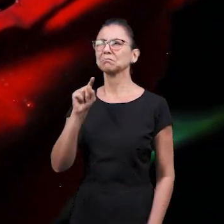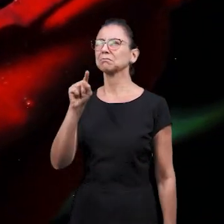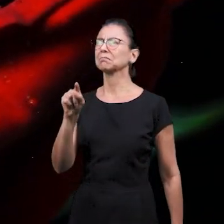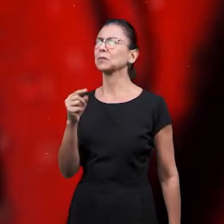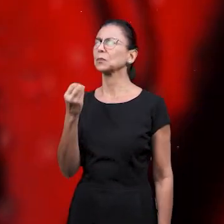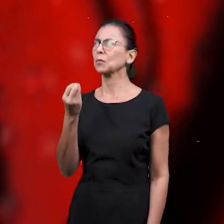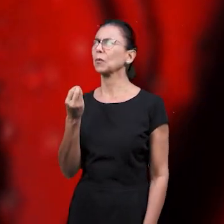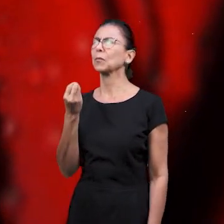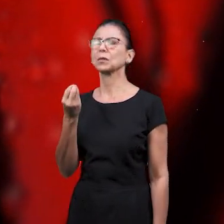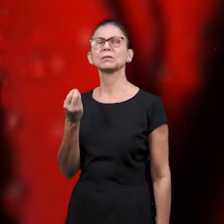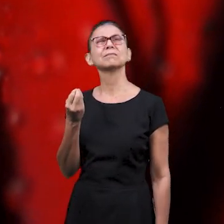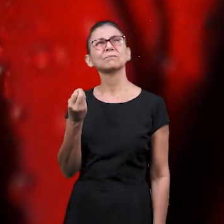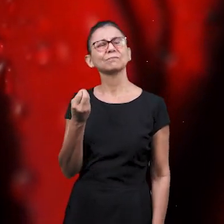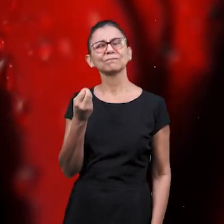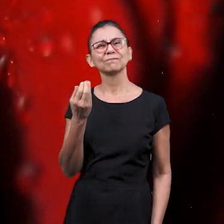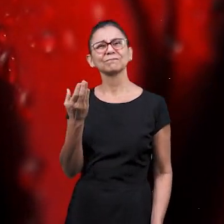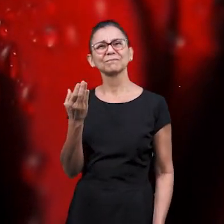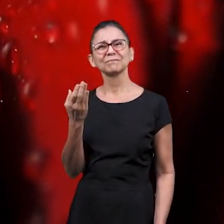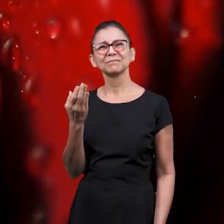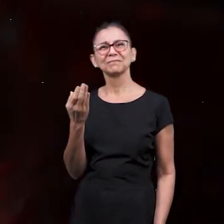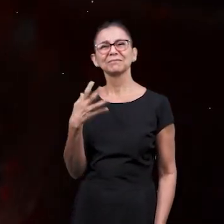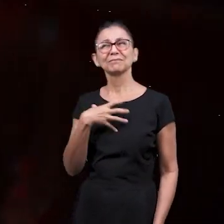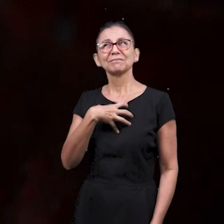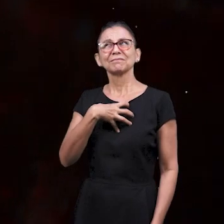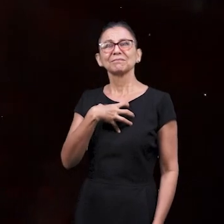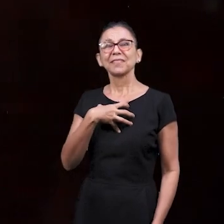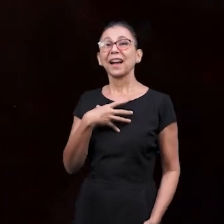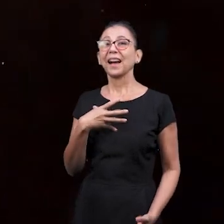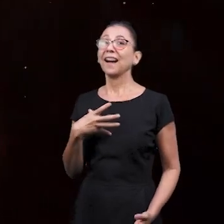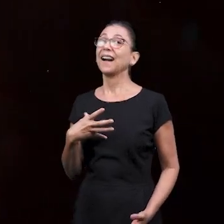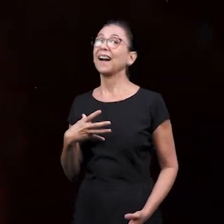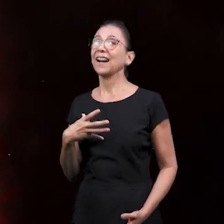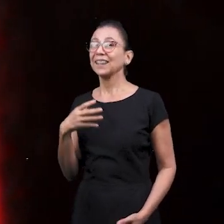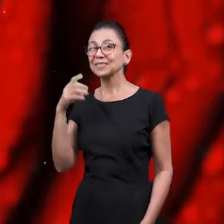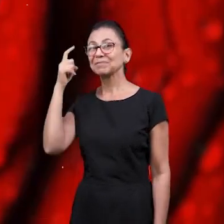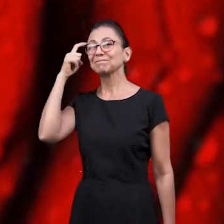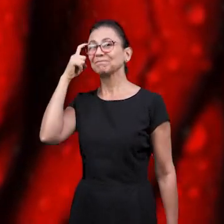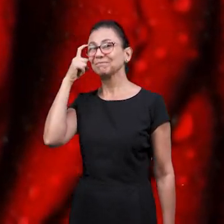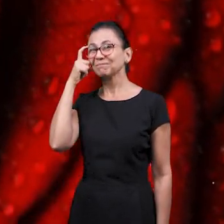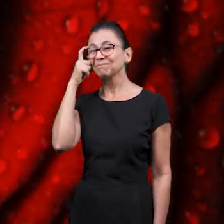Истинную любовь я встретил в Тебе, Иисус.